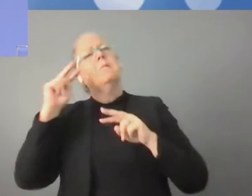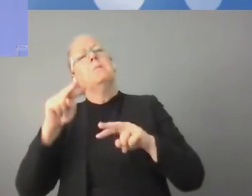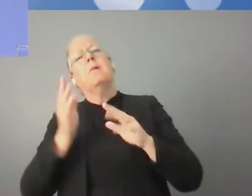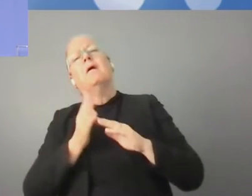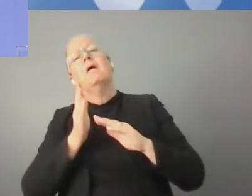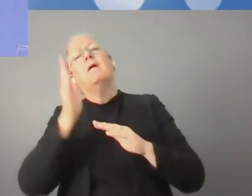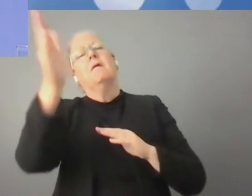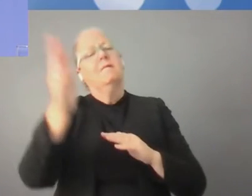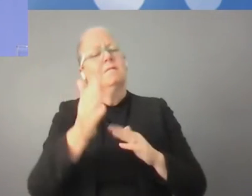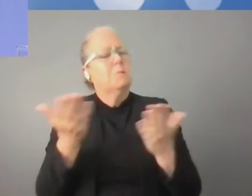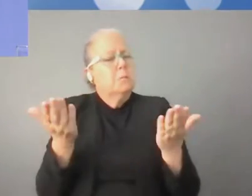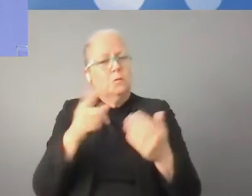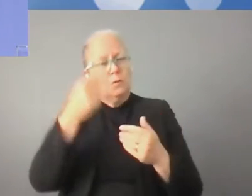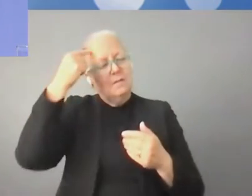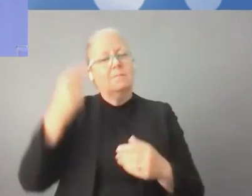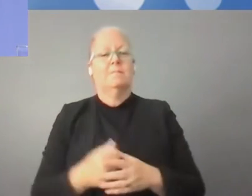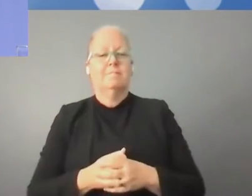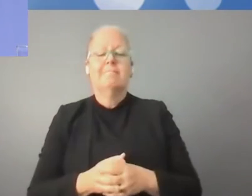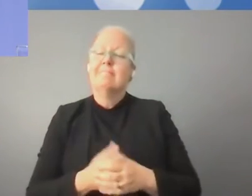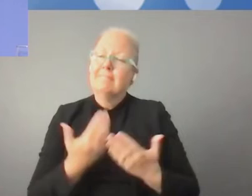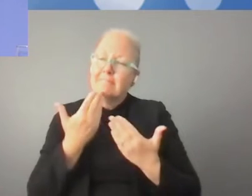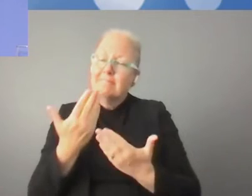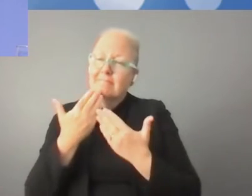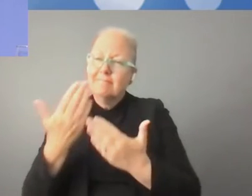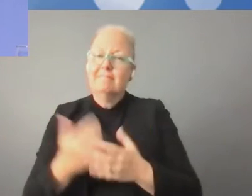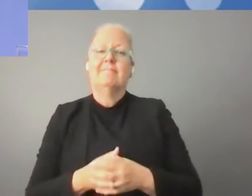с удовольствием послушаем ваш комментарий.